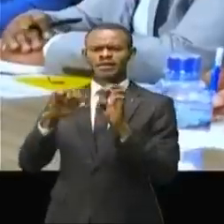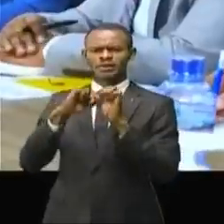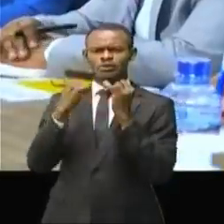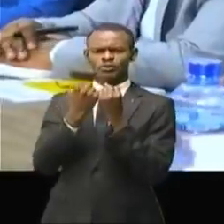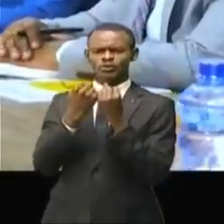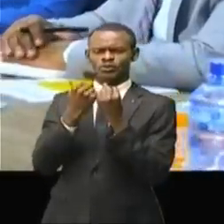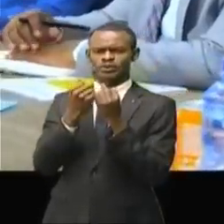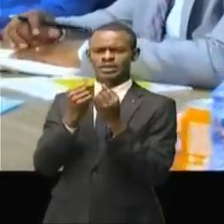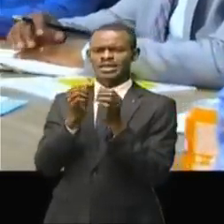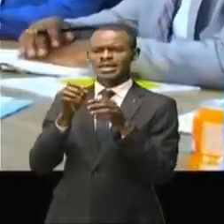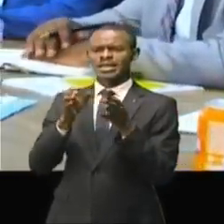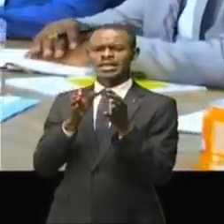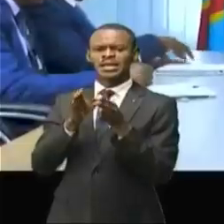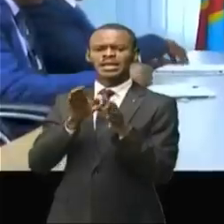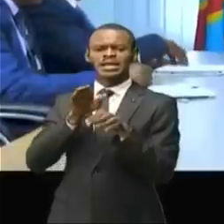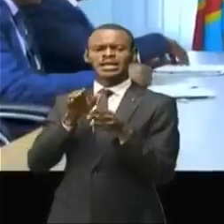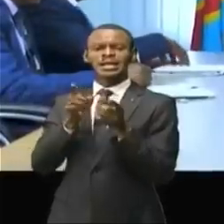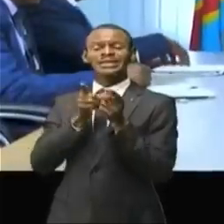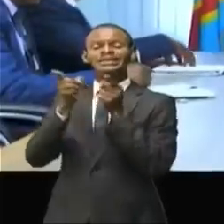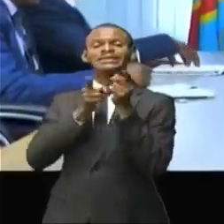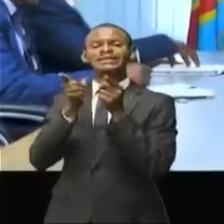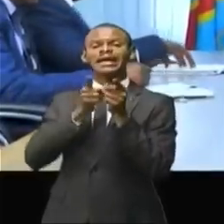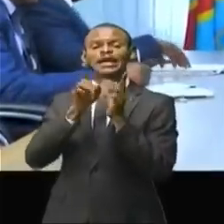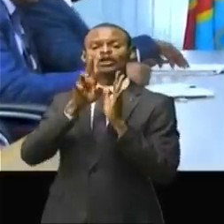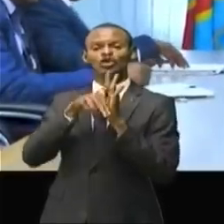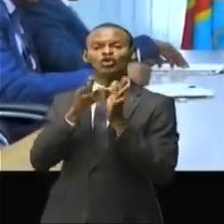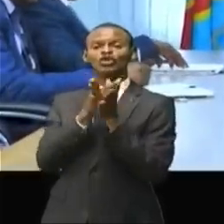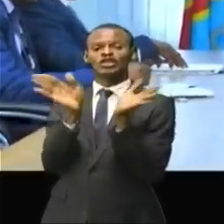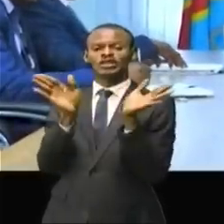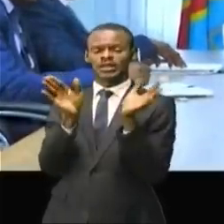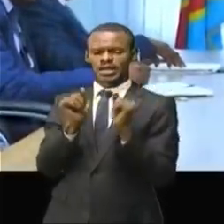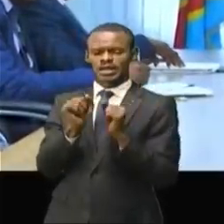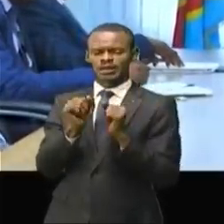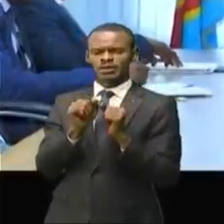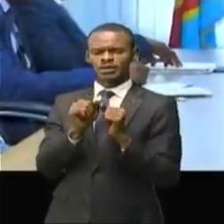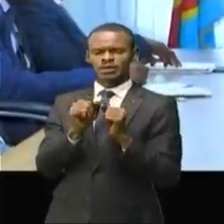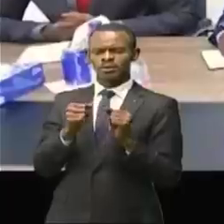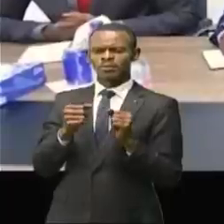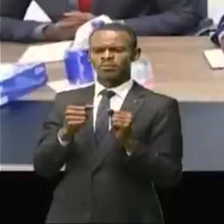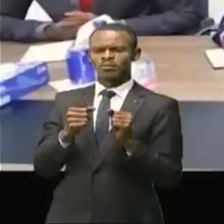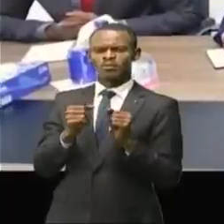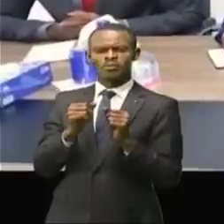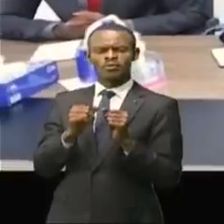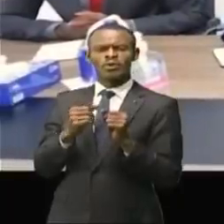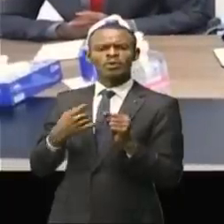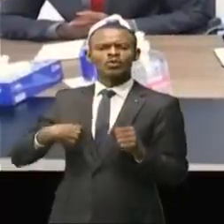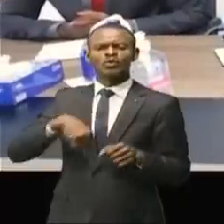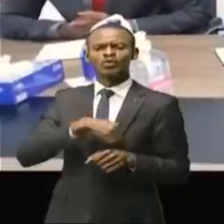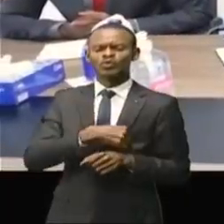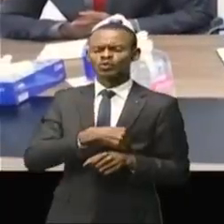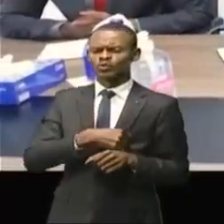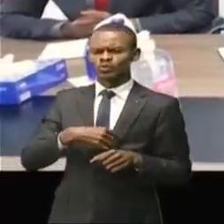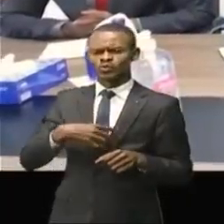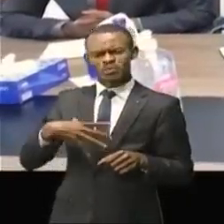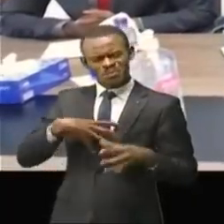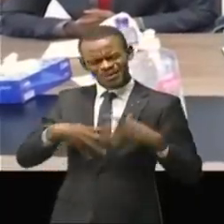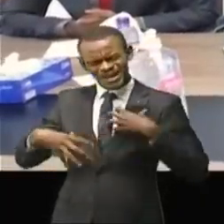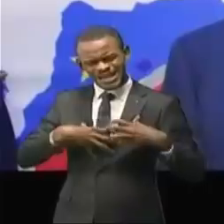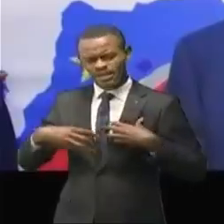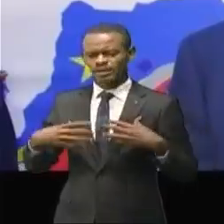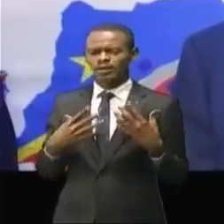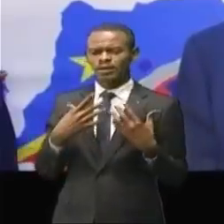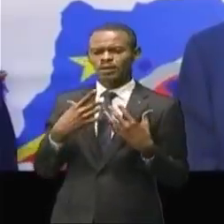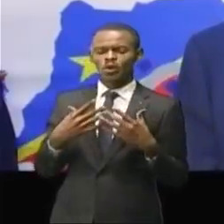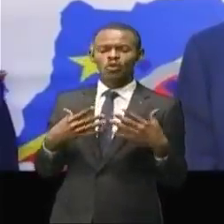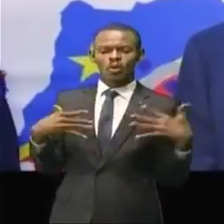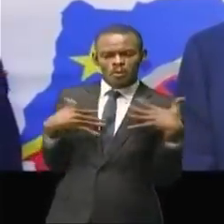fait c'est un SOS parce que notre corporation risque de disparaître à cause du nom respect de